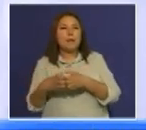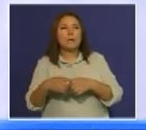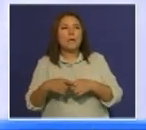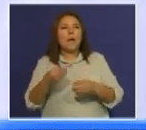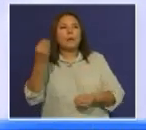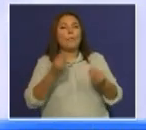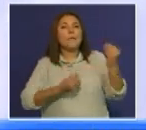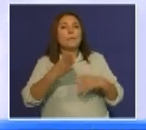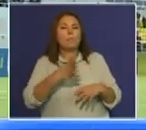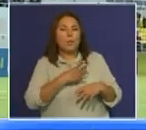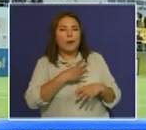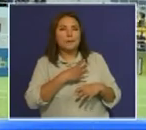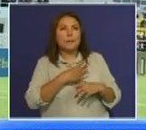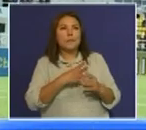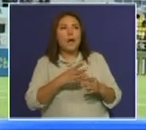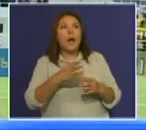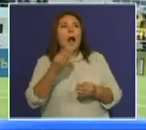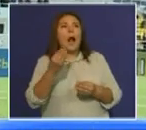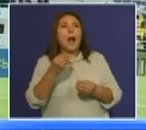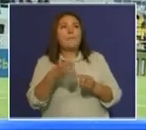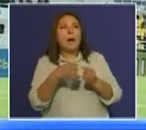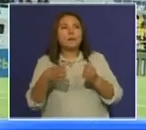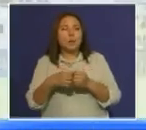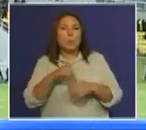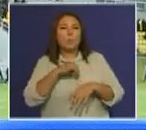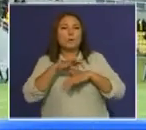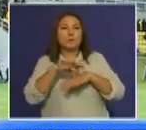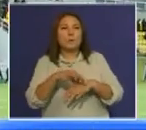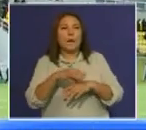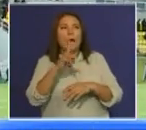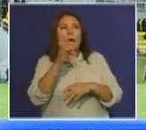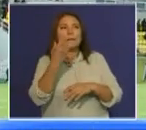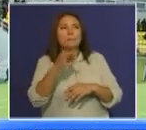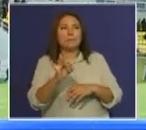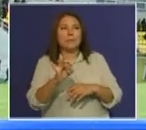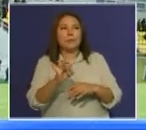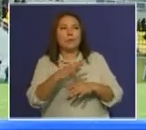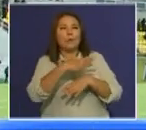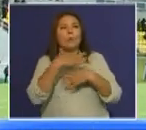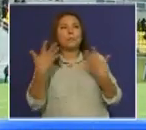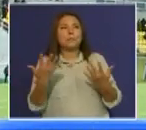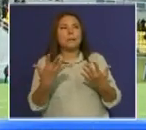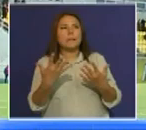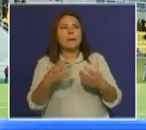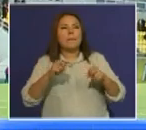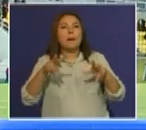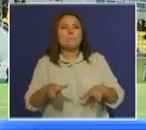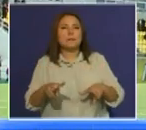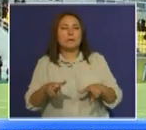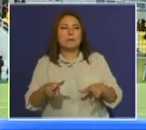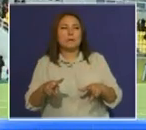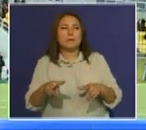болатын. Жалпы команданың жаттығуы жоғары деңгейде өтіп жатыр. Каспи футбол клубында көптеген мамандар тартылды,